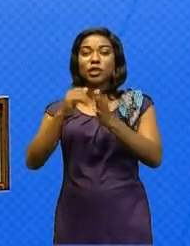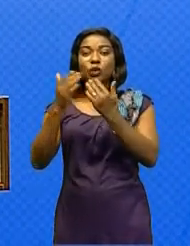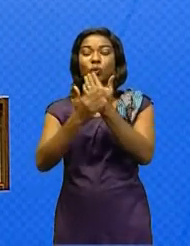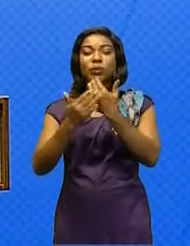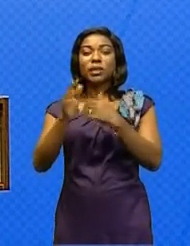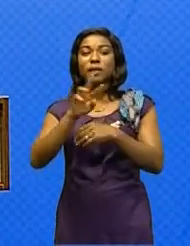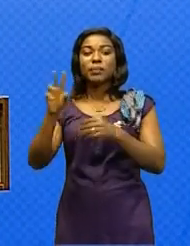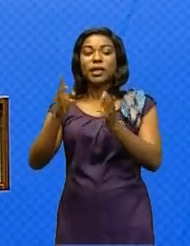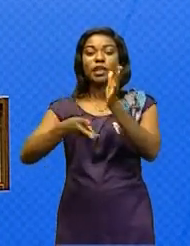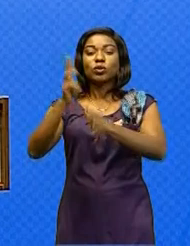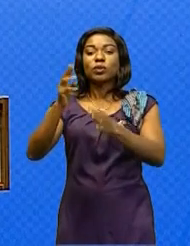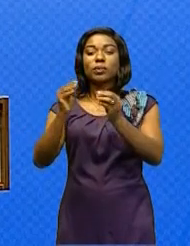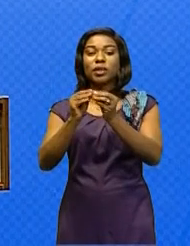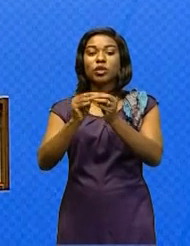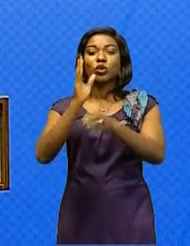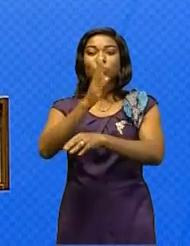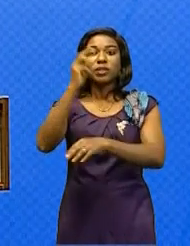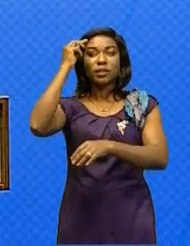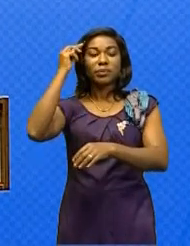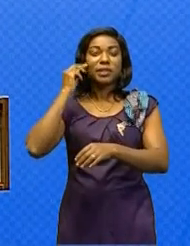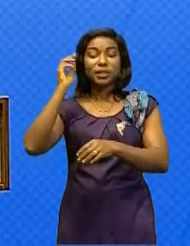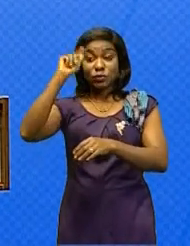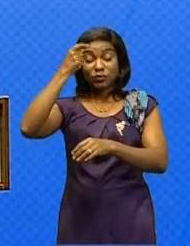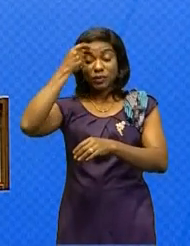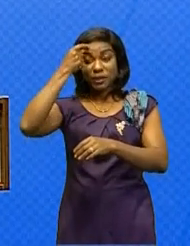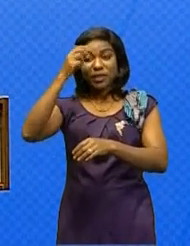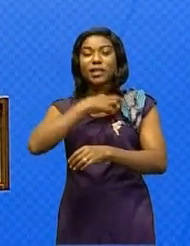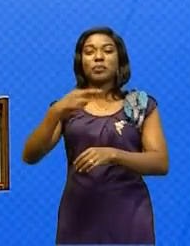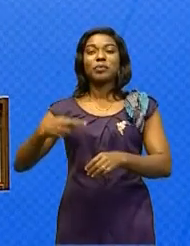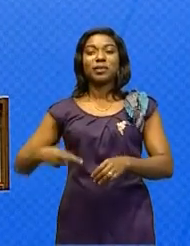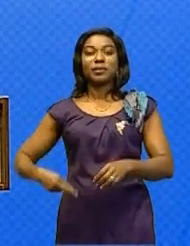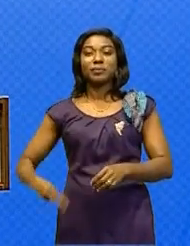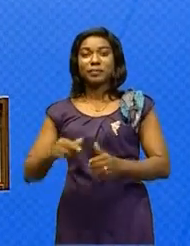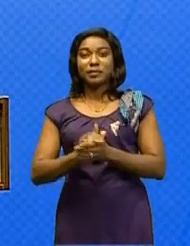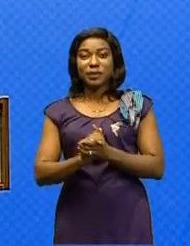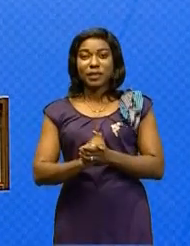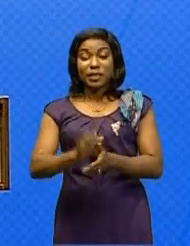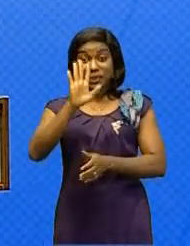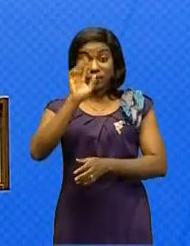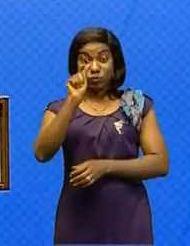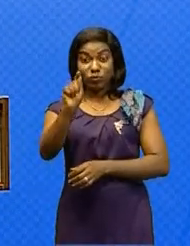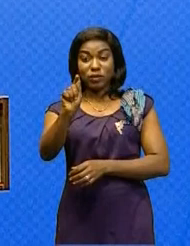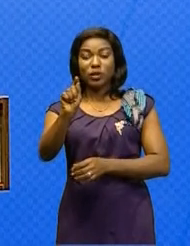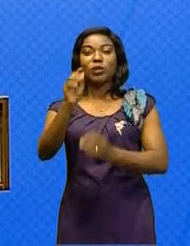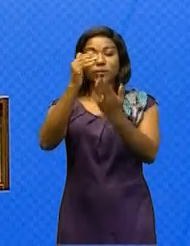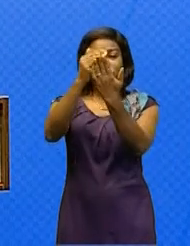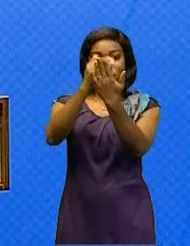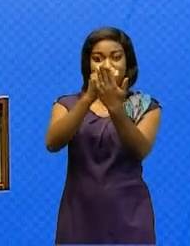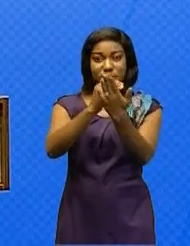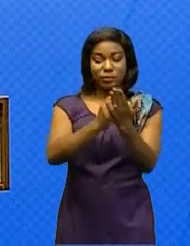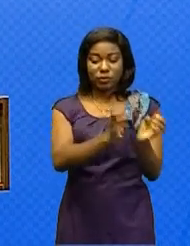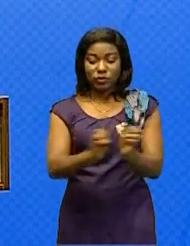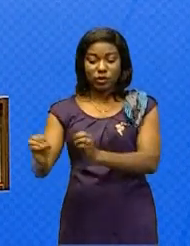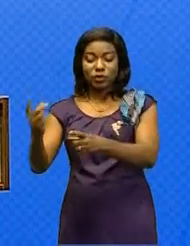la 14e réunion du Conseil de ministres du gouvernement de la République. 5 points étaient inscrits à l'ordre du jour,